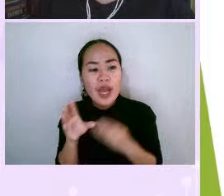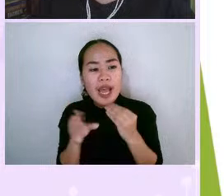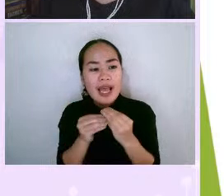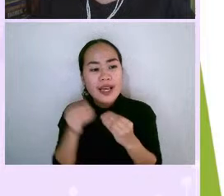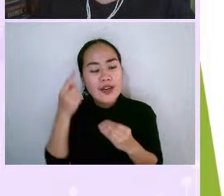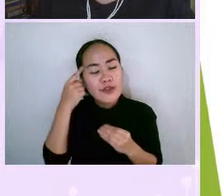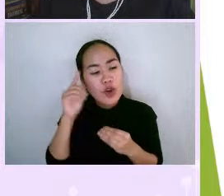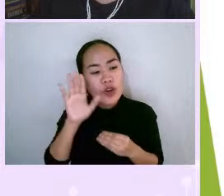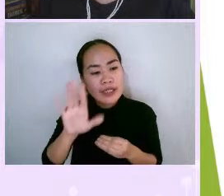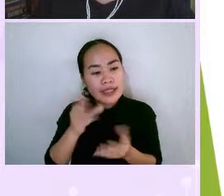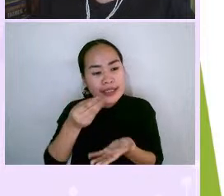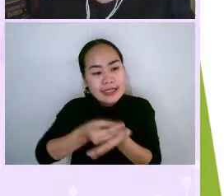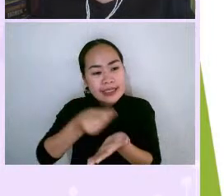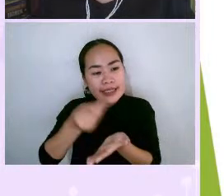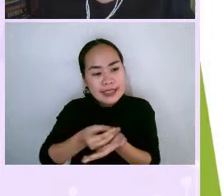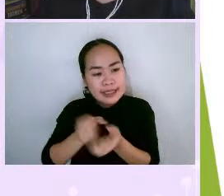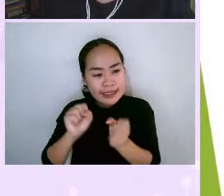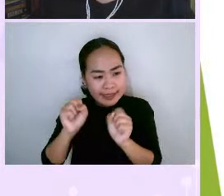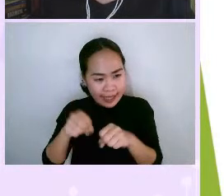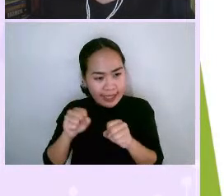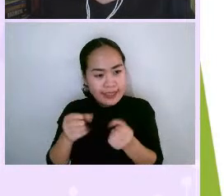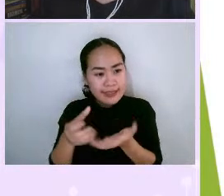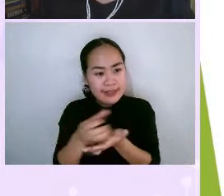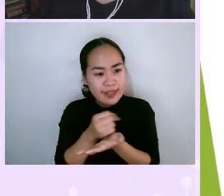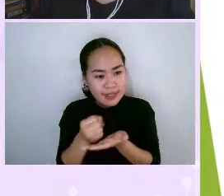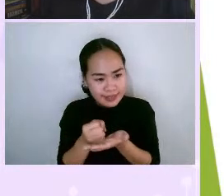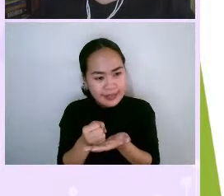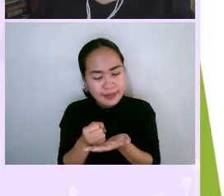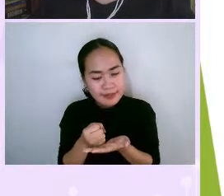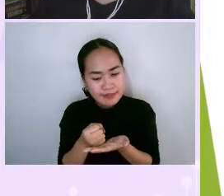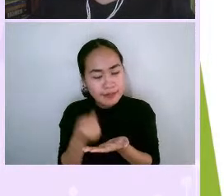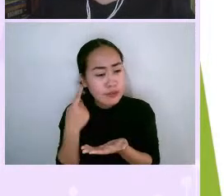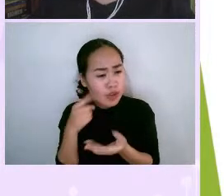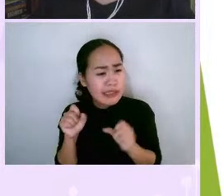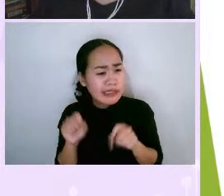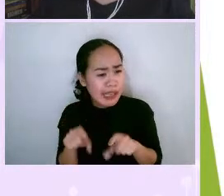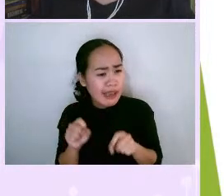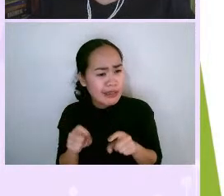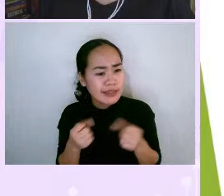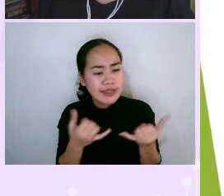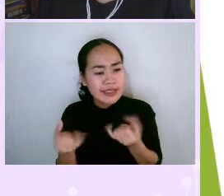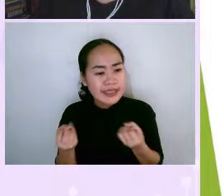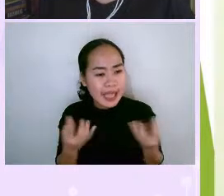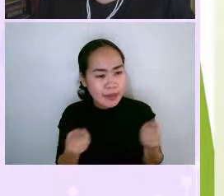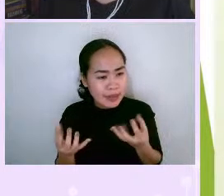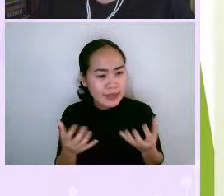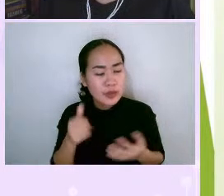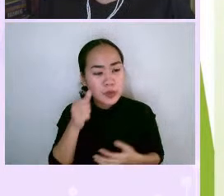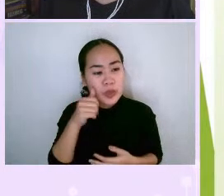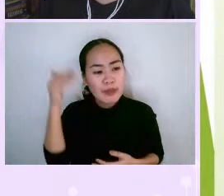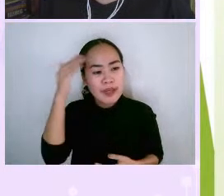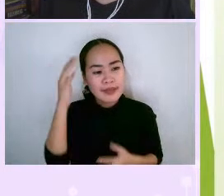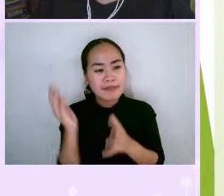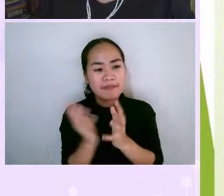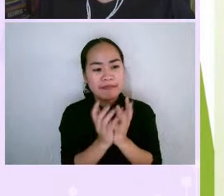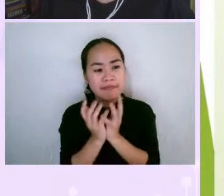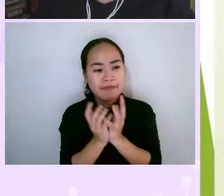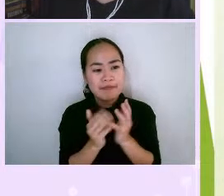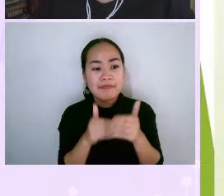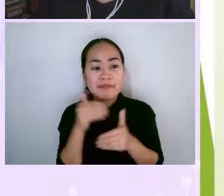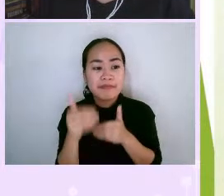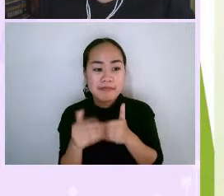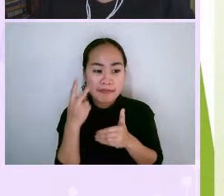income generating for a lot of women in the communities. Okay, next